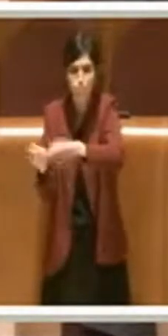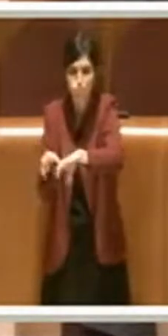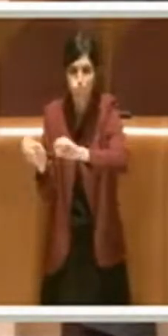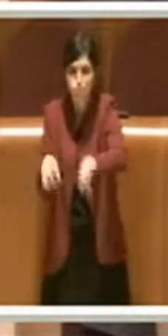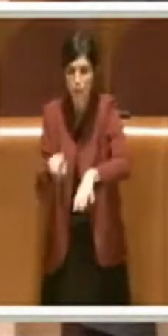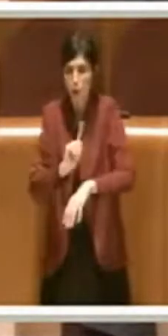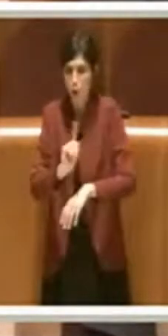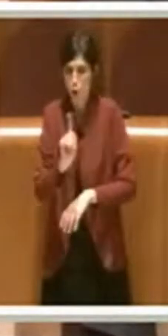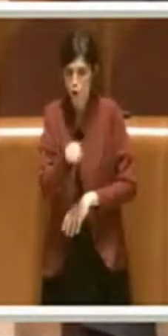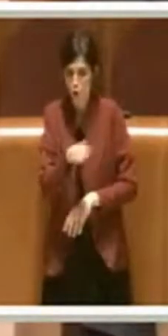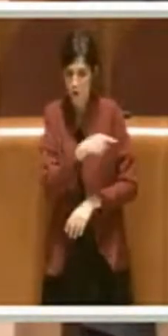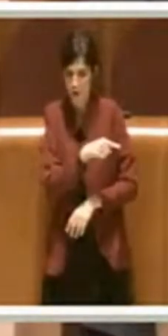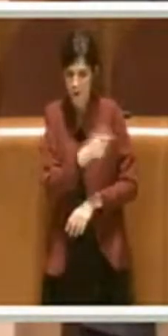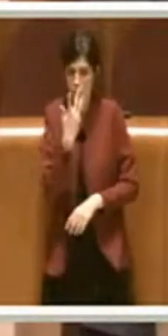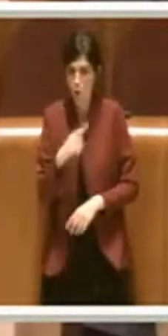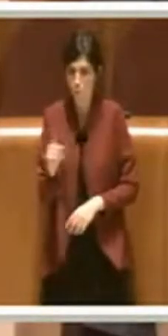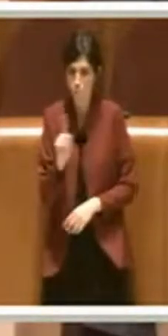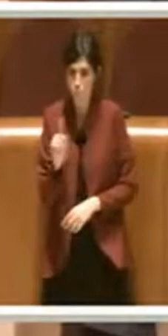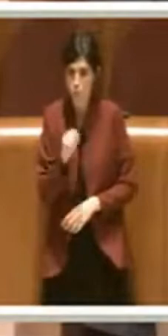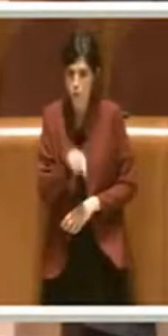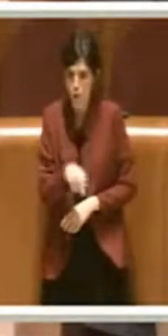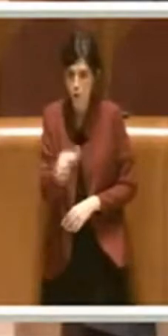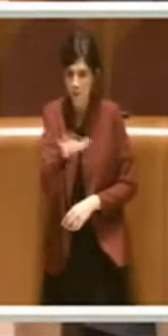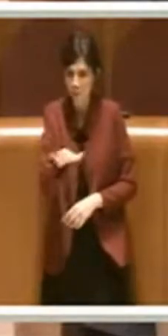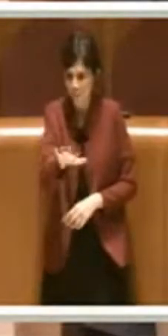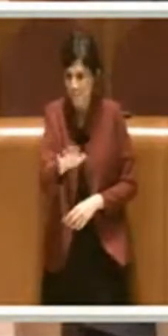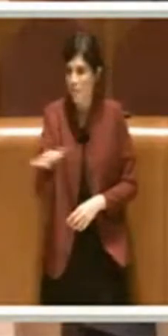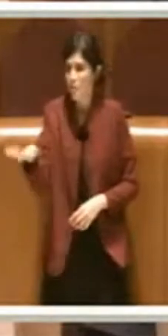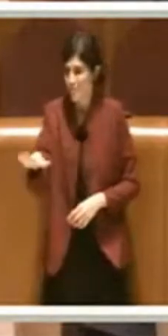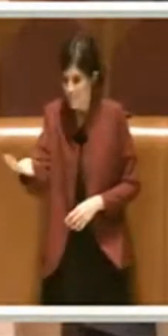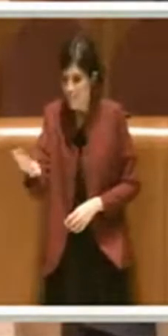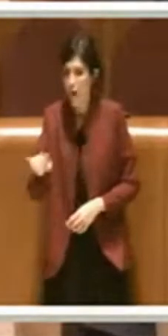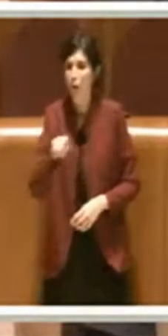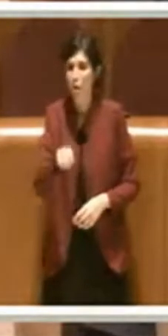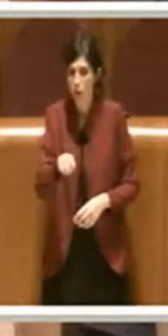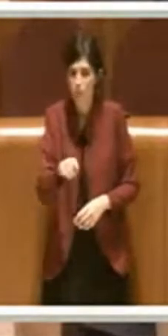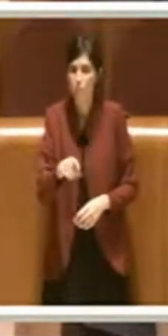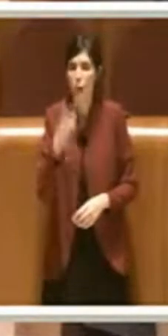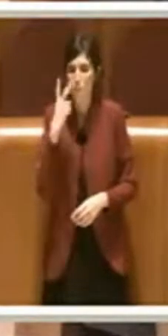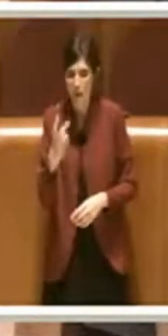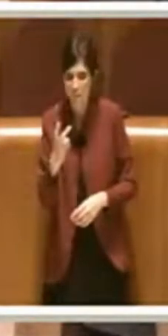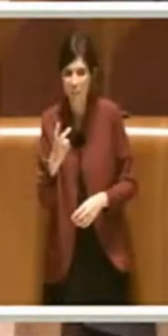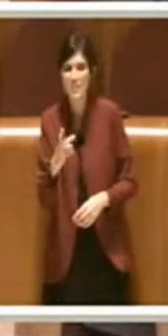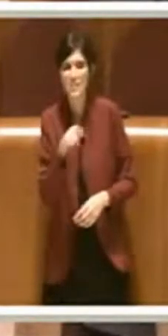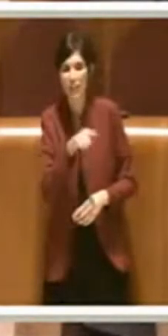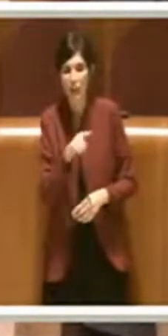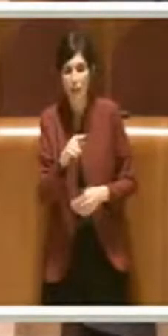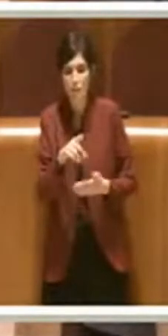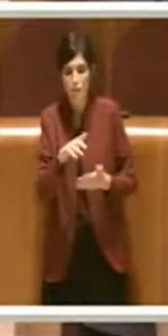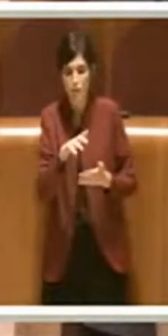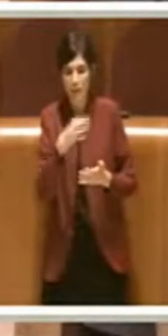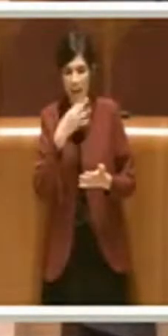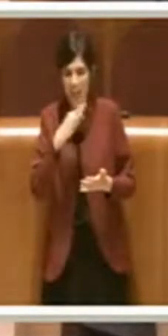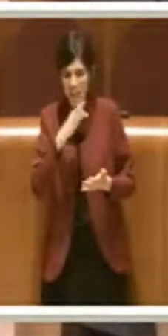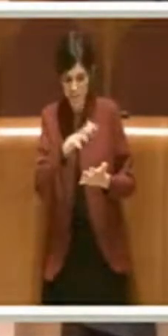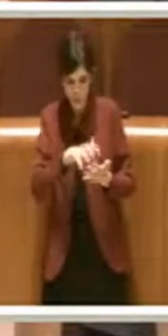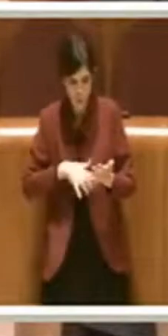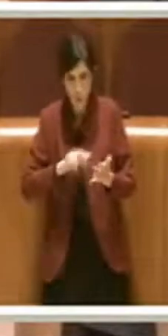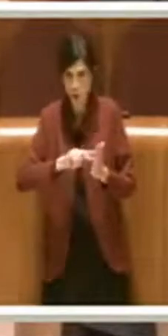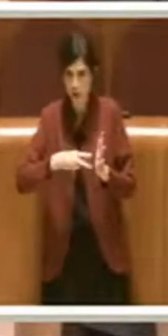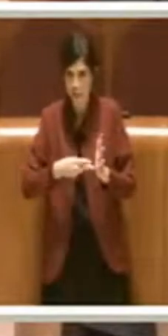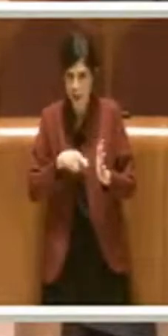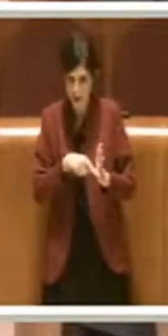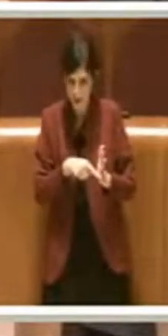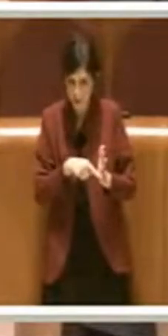chiaro, come in quel sito, come in altri siti previsti dalla relazione tecnica. Abbiamo detto